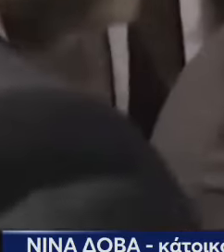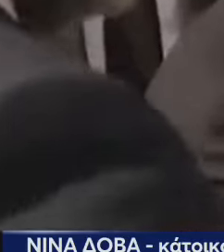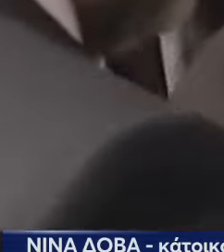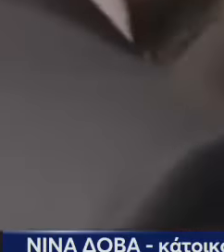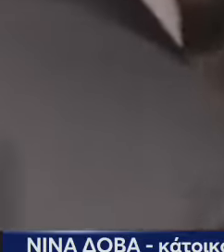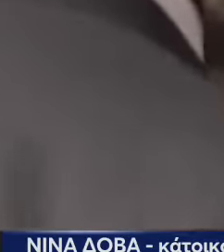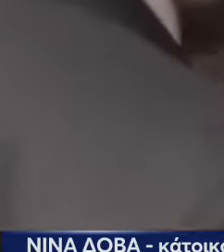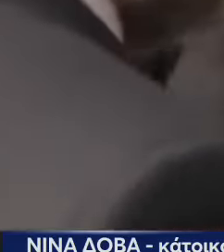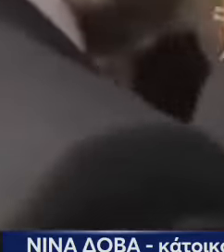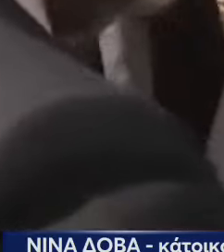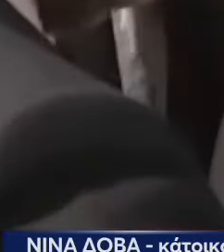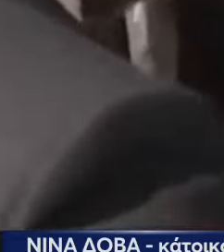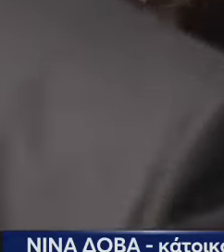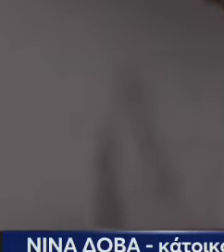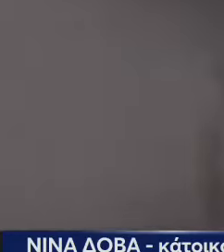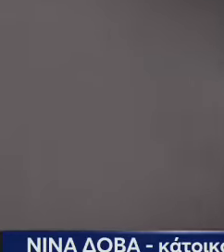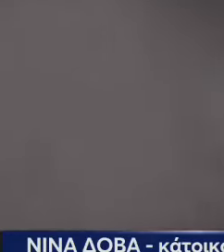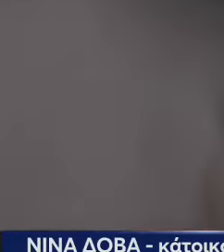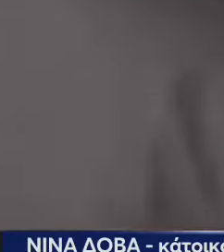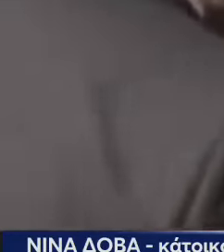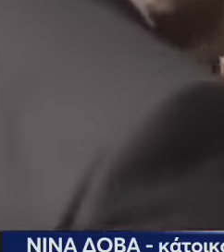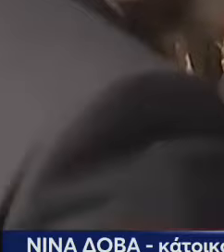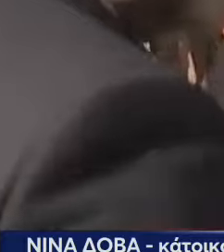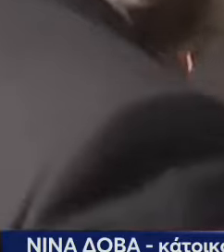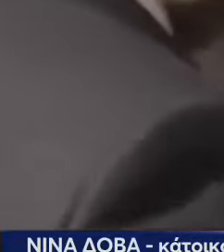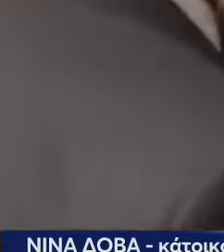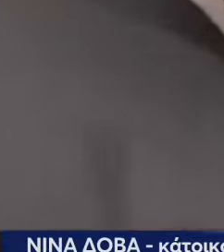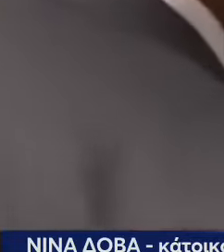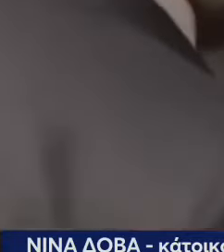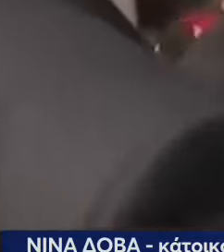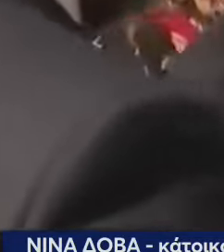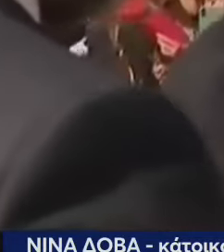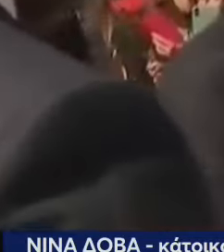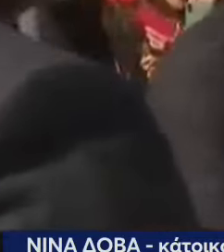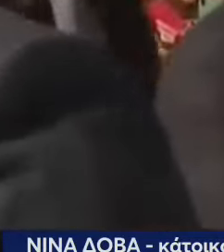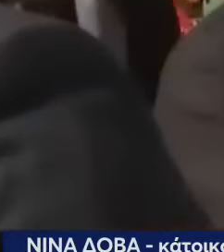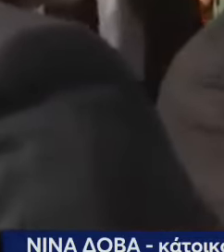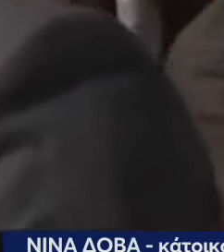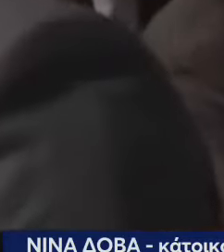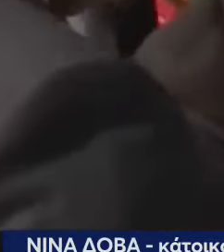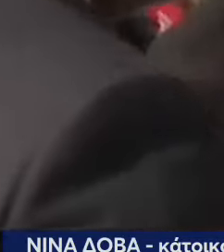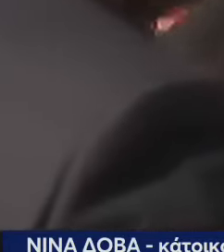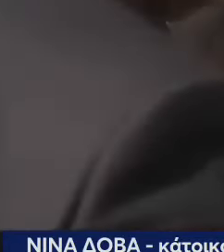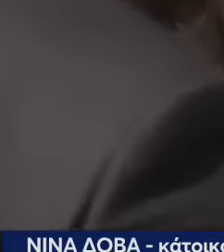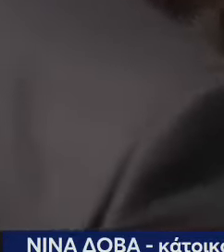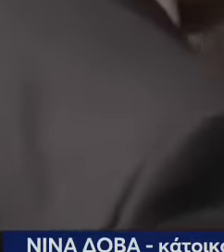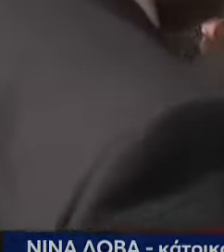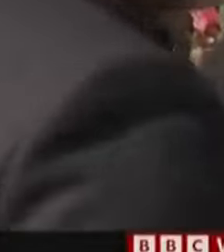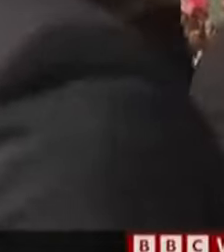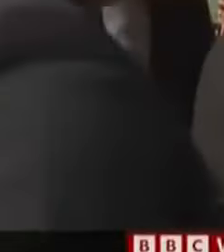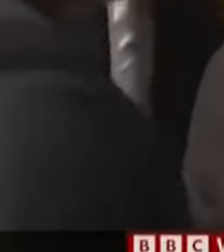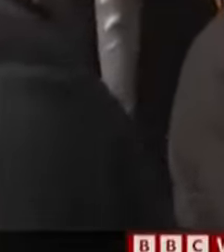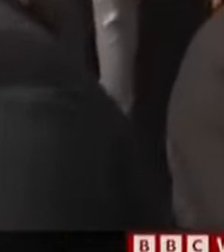καθυστέρηση, όπως είπατε και εσείς. Κυρία Δόβα, θα σας διακόψω ένα δευτερόλεπτο και ζητώ συγγνώμη, αλλά μόλις έφτασε στο Buckingham ο νέος βασιλιάς, ο